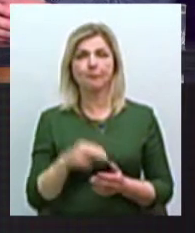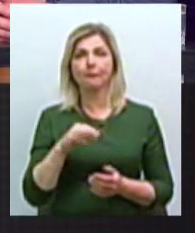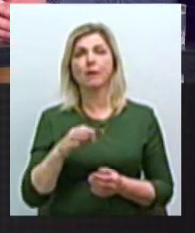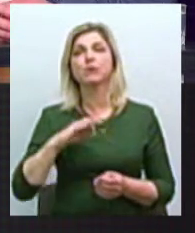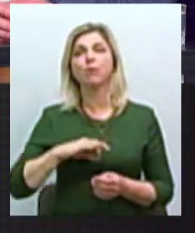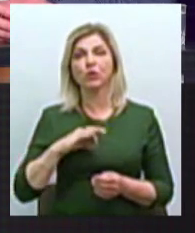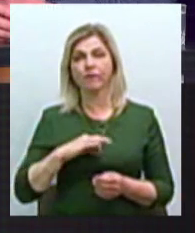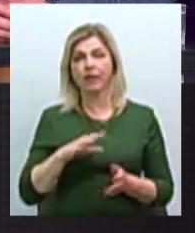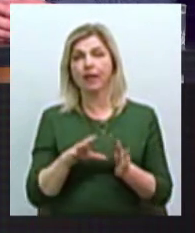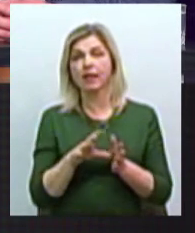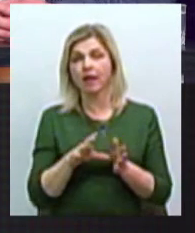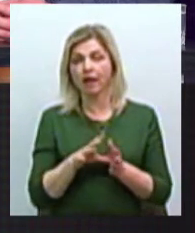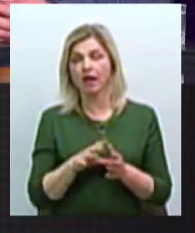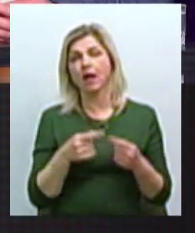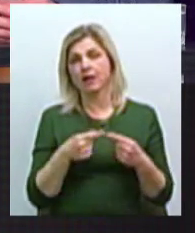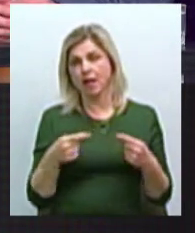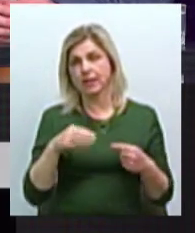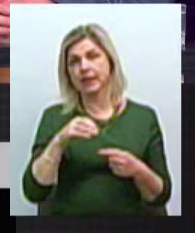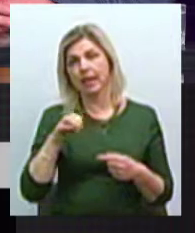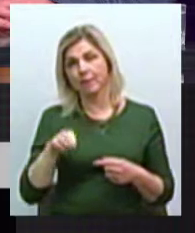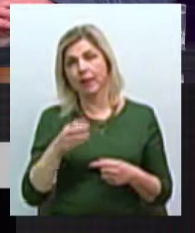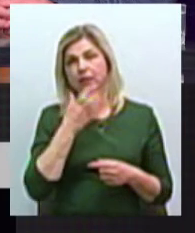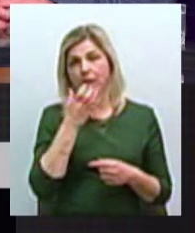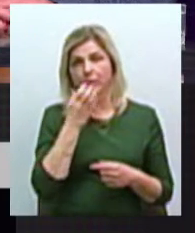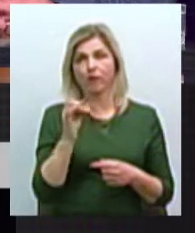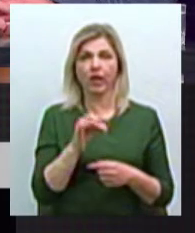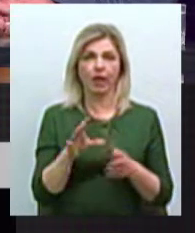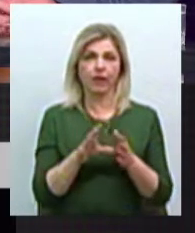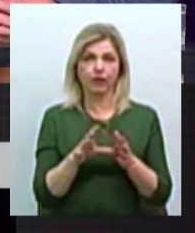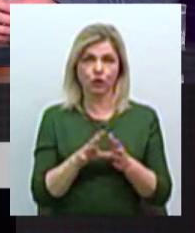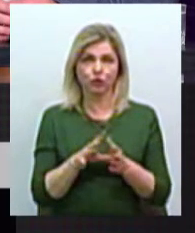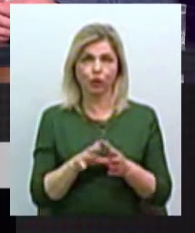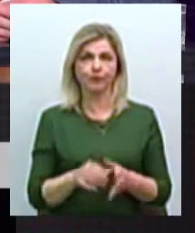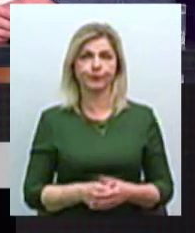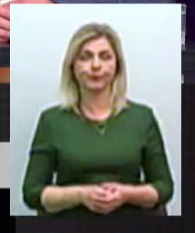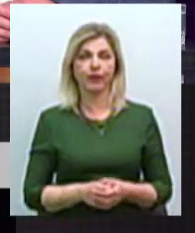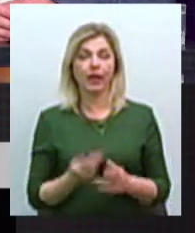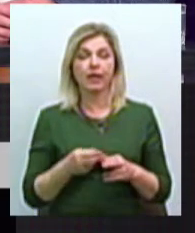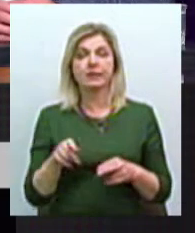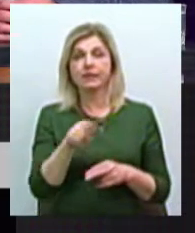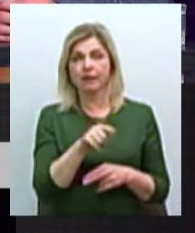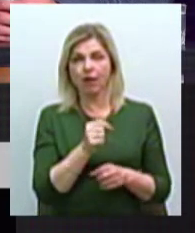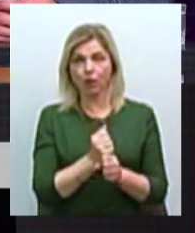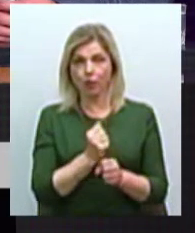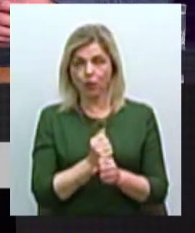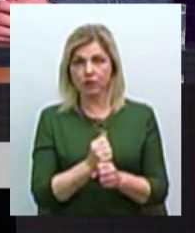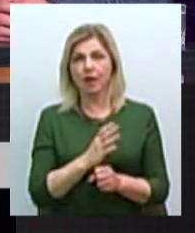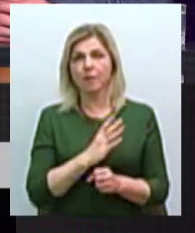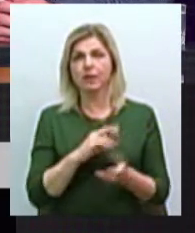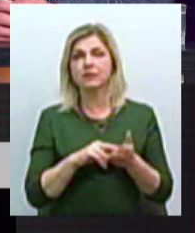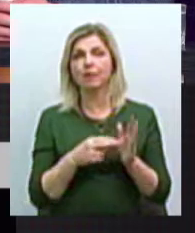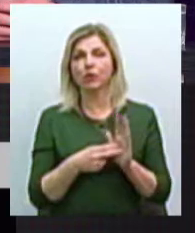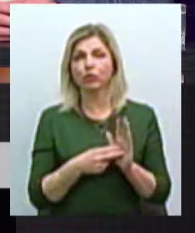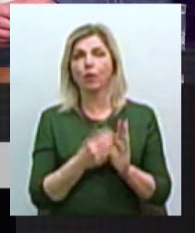спожитої енергії, причому різних типів, як теплової, так і електричної. Ці роботи, вони були заплановані в